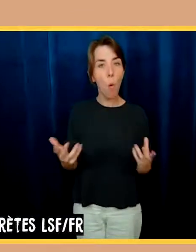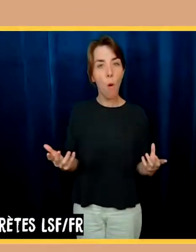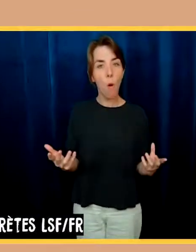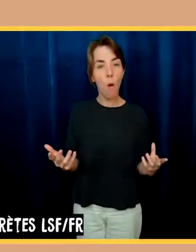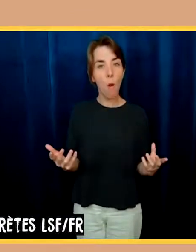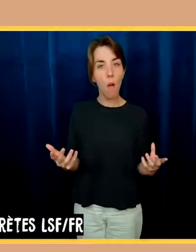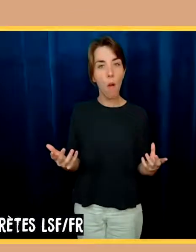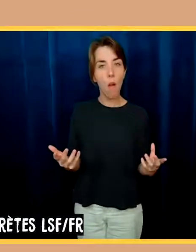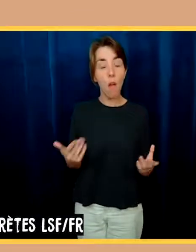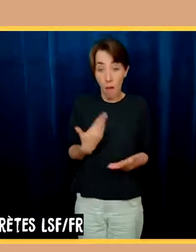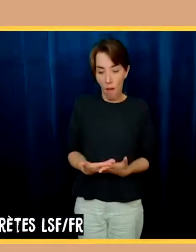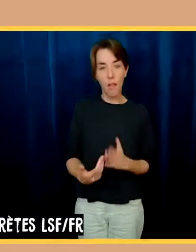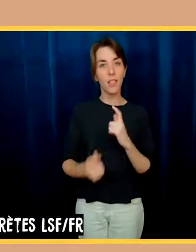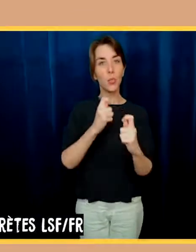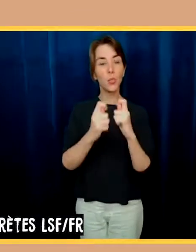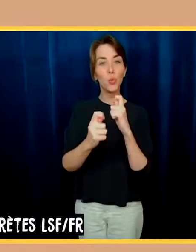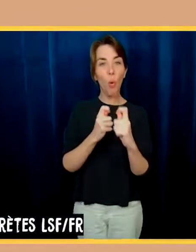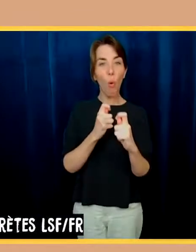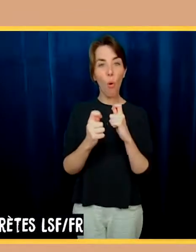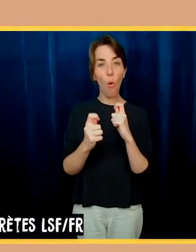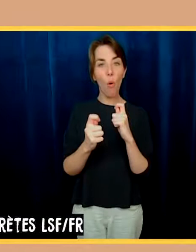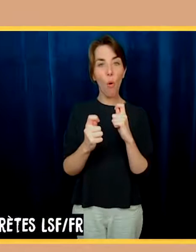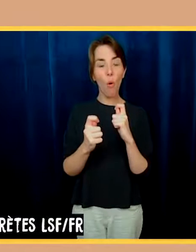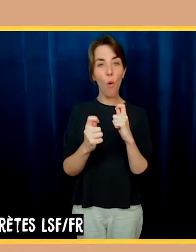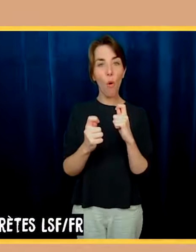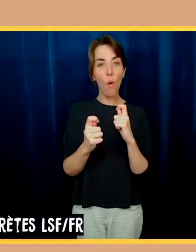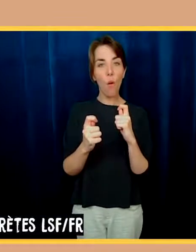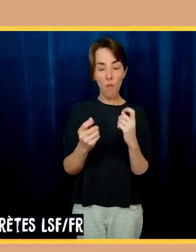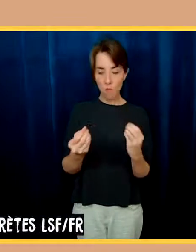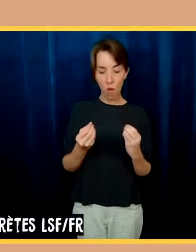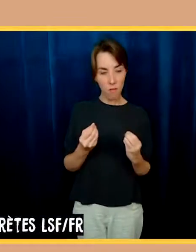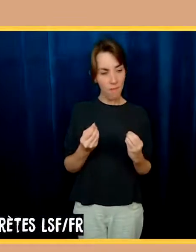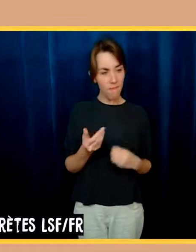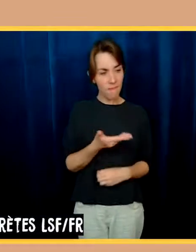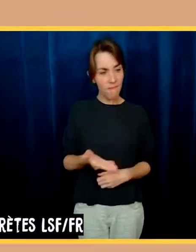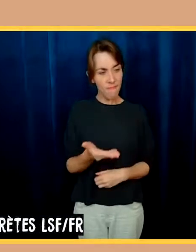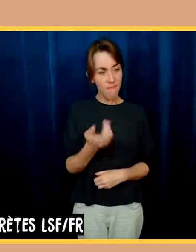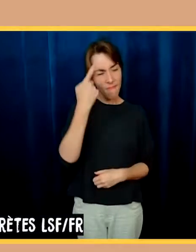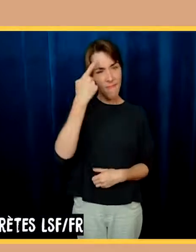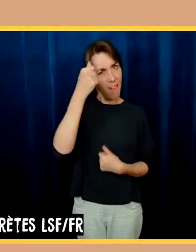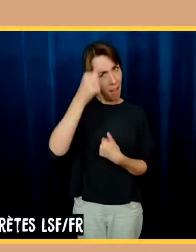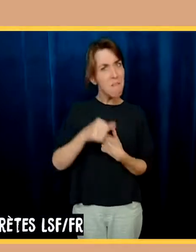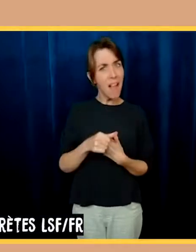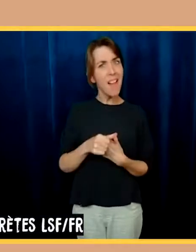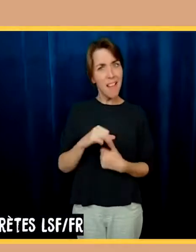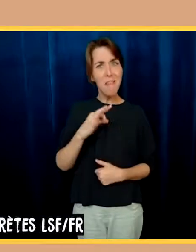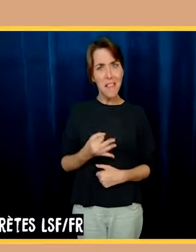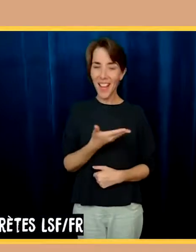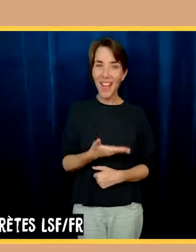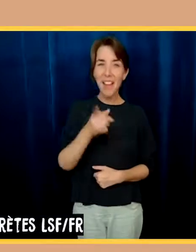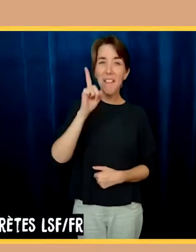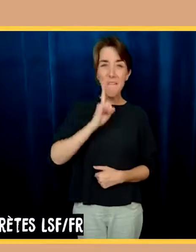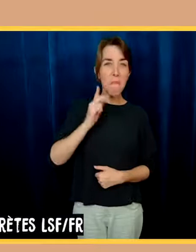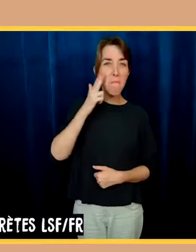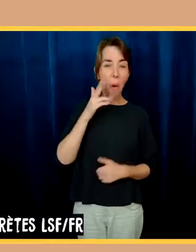discussions, elles ont aussi permis de nous rappeler et de nous redire à quel point les femmes noires musulmanes, elles apportent